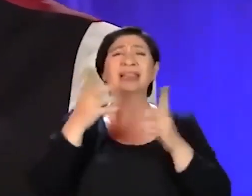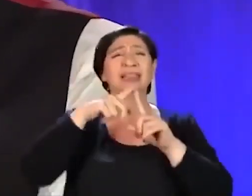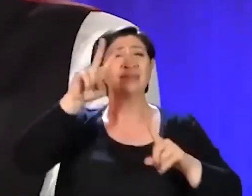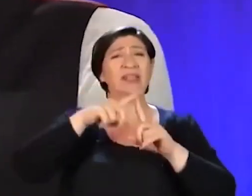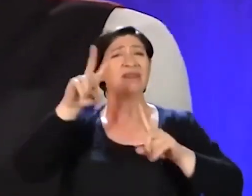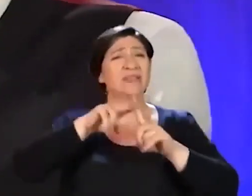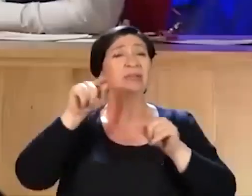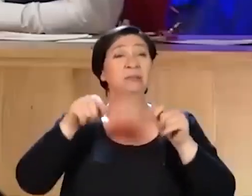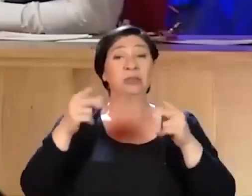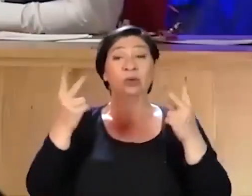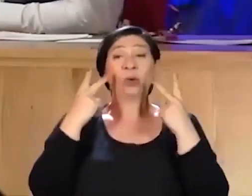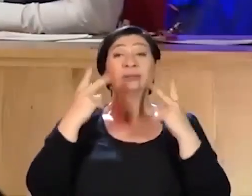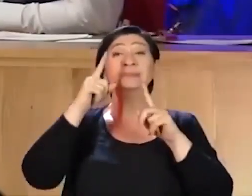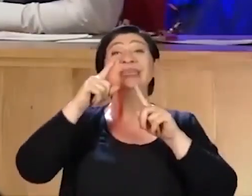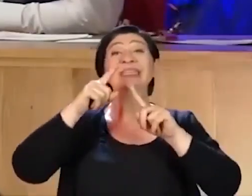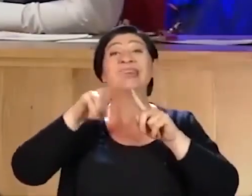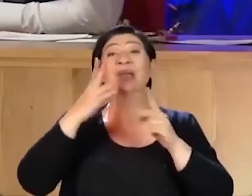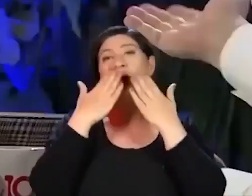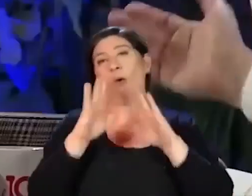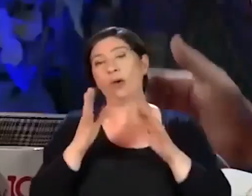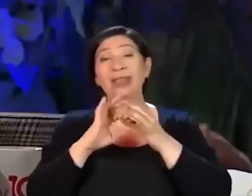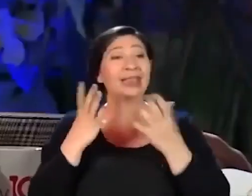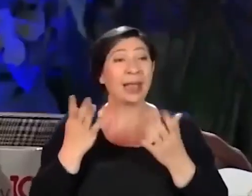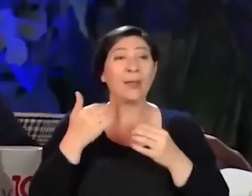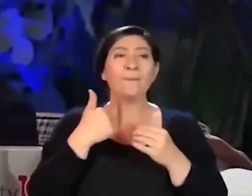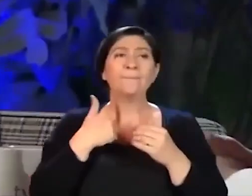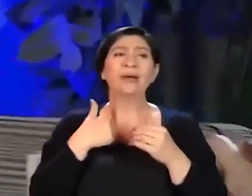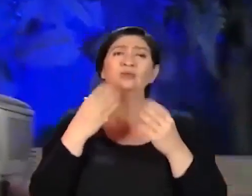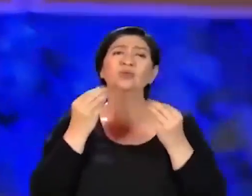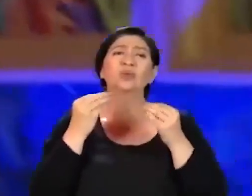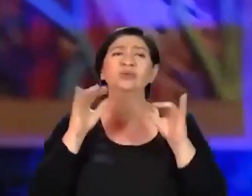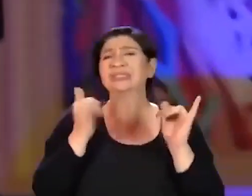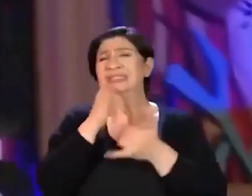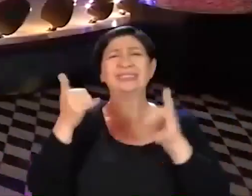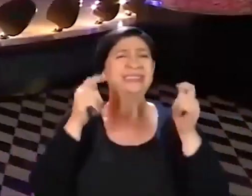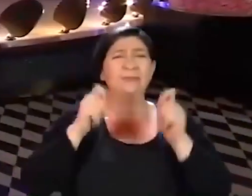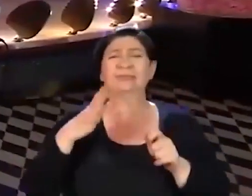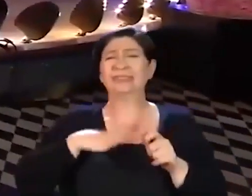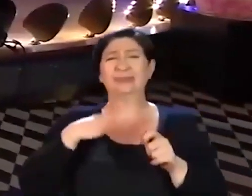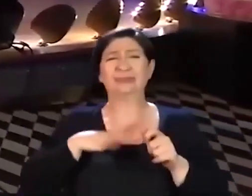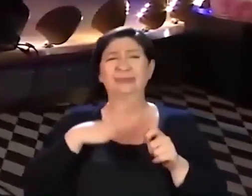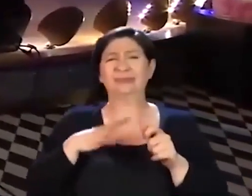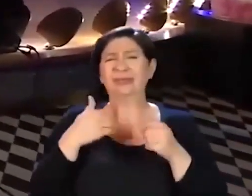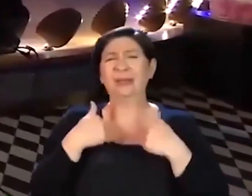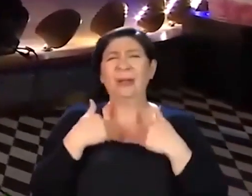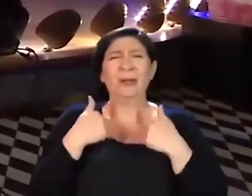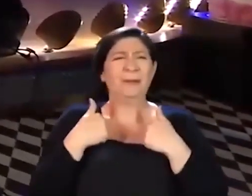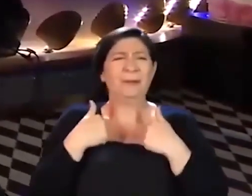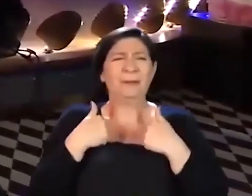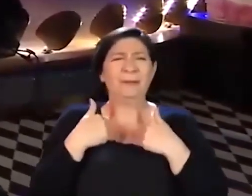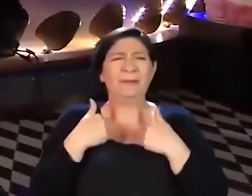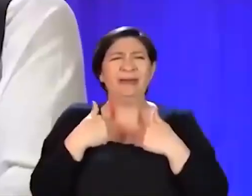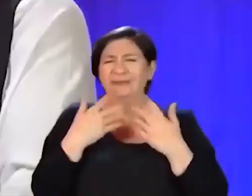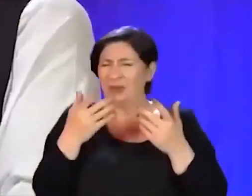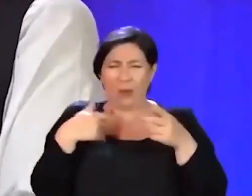benim talk show yapacağım bir ekran yok. Yok. Neden? Evet, çünkü ben çok şeyler yapmak istiyorum. Ağlayacaksın yani mı? Ben